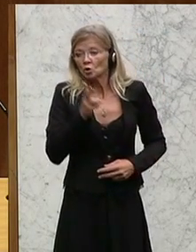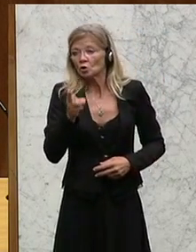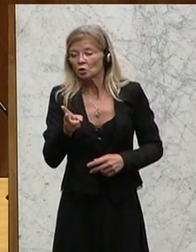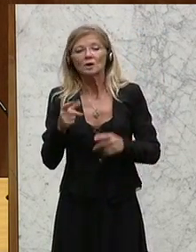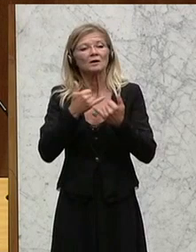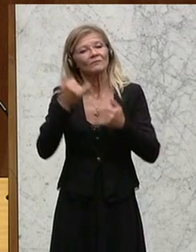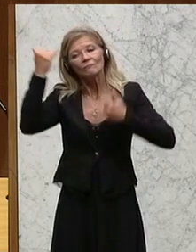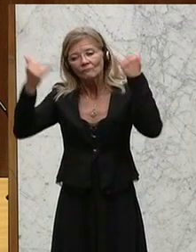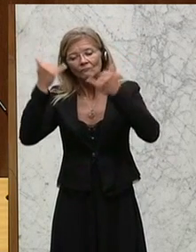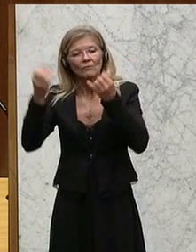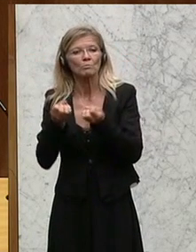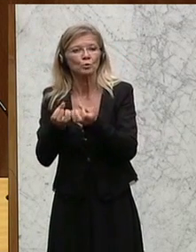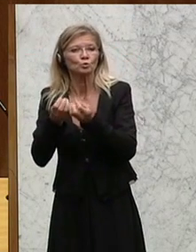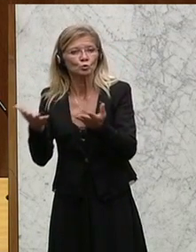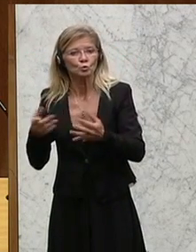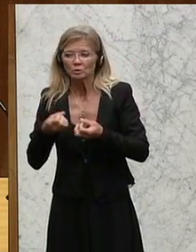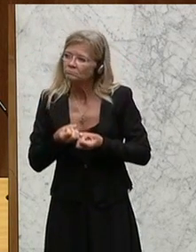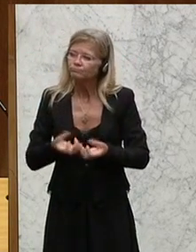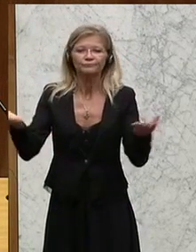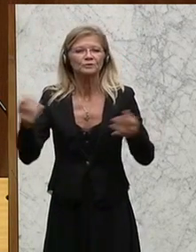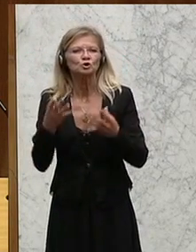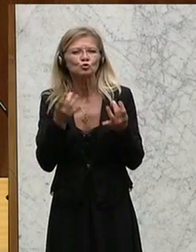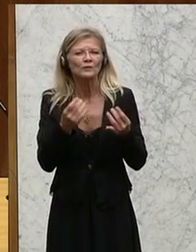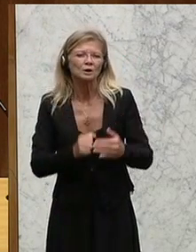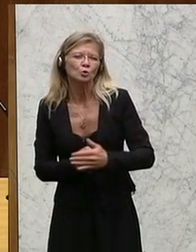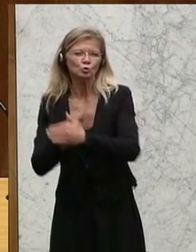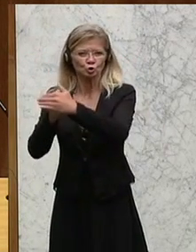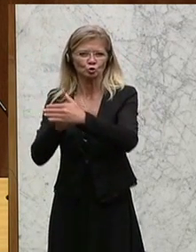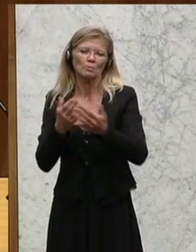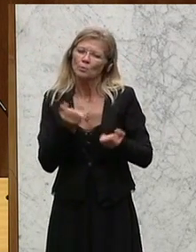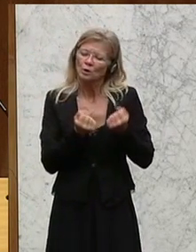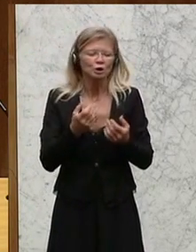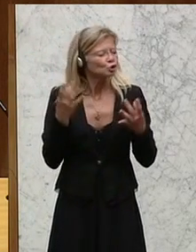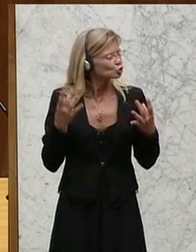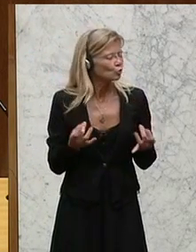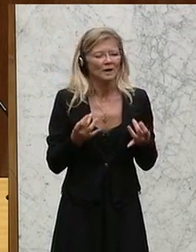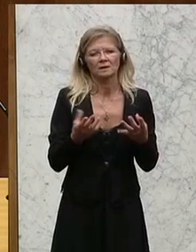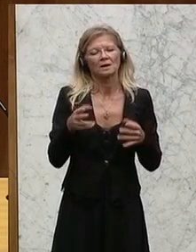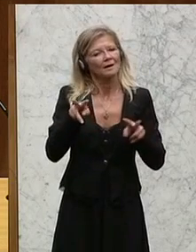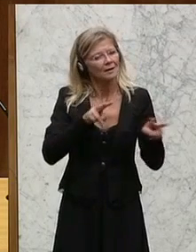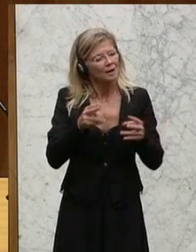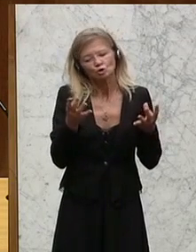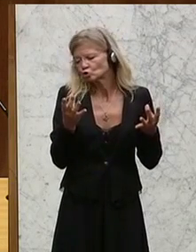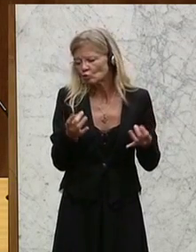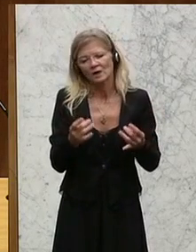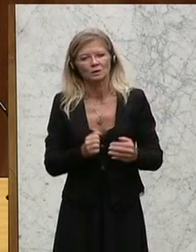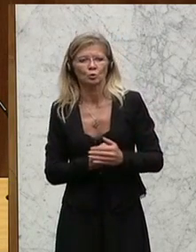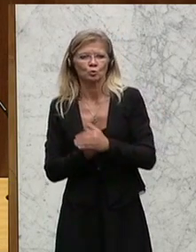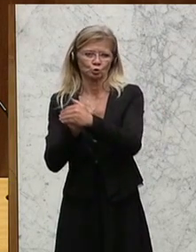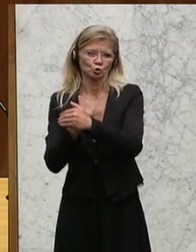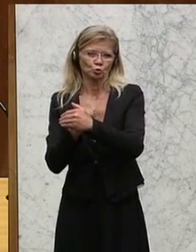innovative Produkte zu wenig unterstützen, die Politik hier, die Regierung hier zu wenig macht. Das hängt also